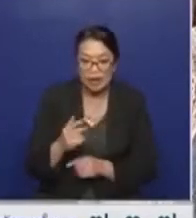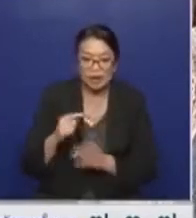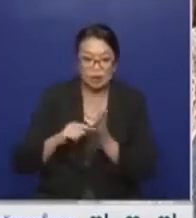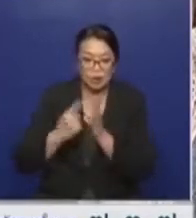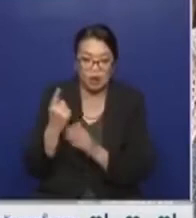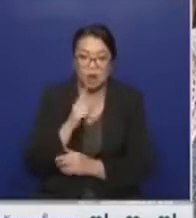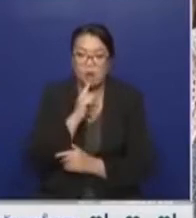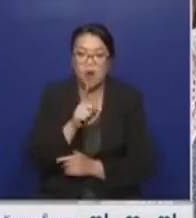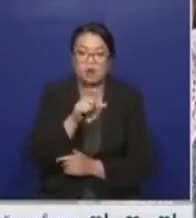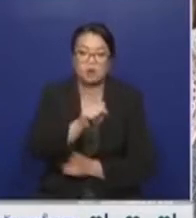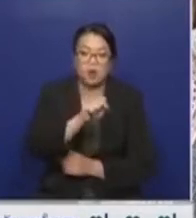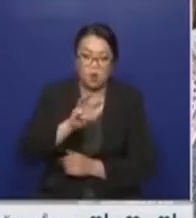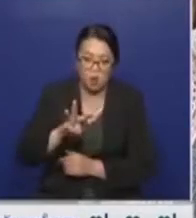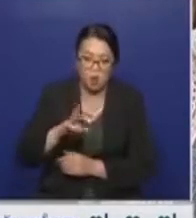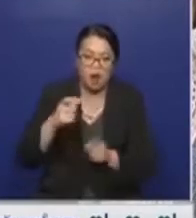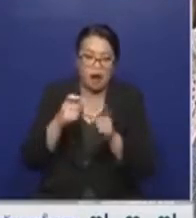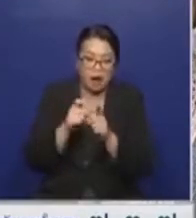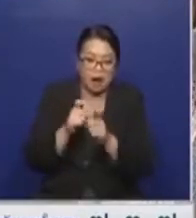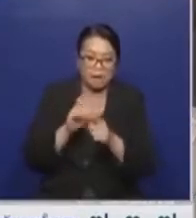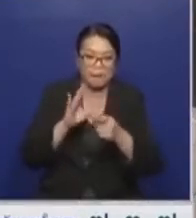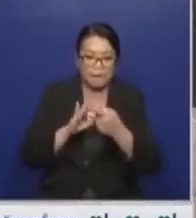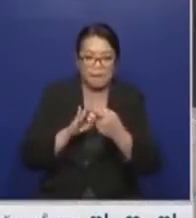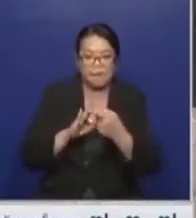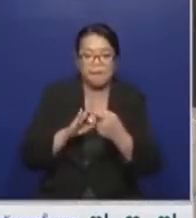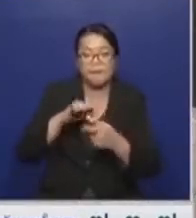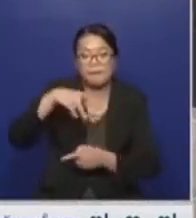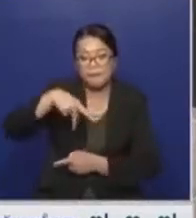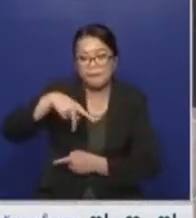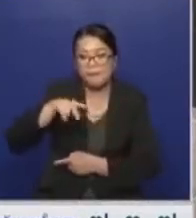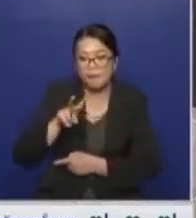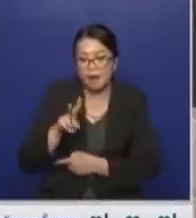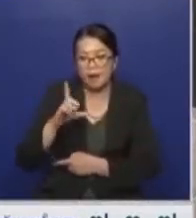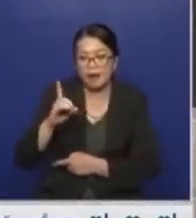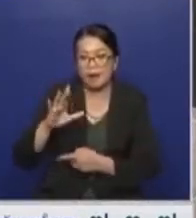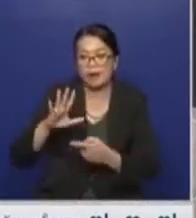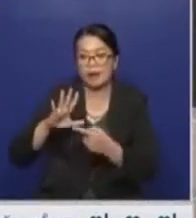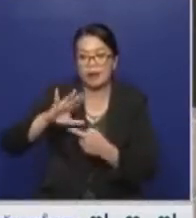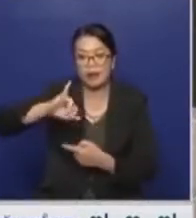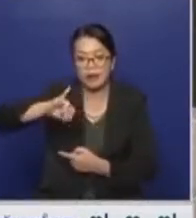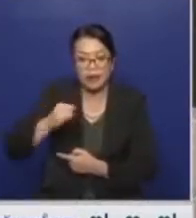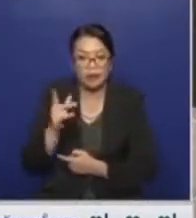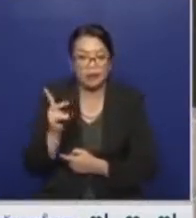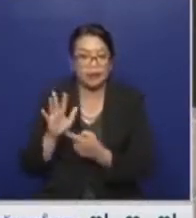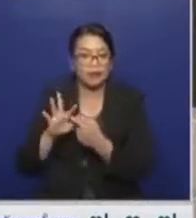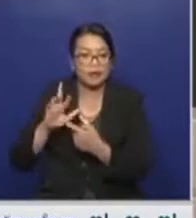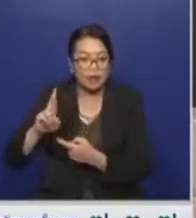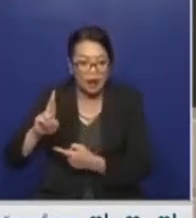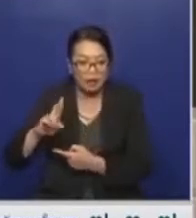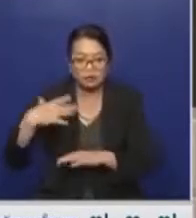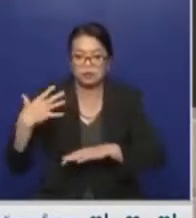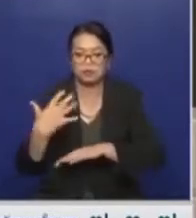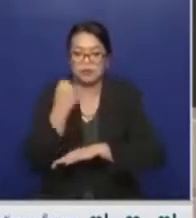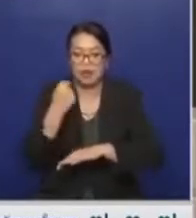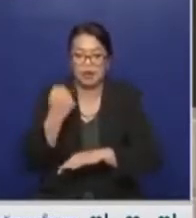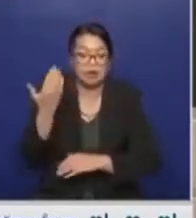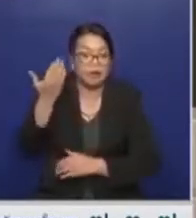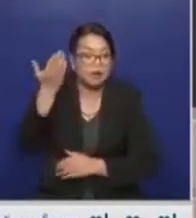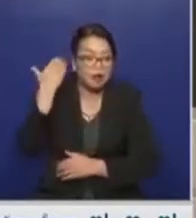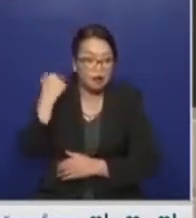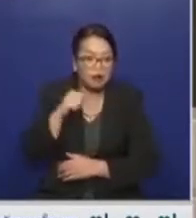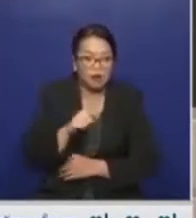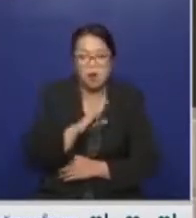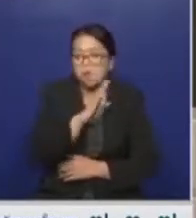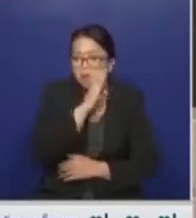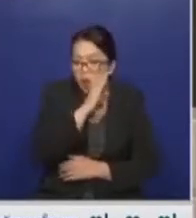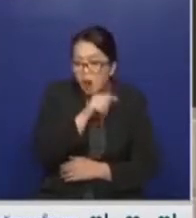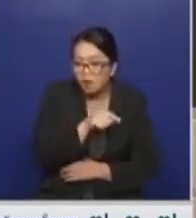วุฒิแต่ว่าน้องก็อธิบายแล้วก็หมายถึงว่าระบบการเมืองที่ว่าประเด็นการรัฐบาลนั้นในอดีตที่ว่านั้นจอมปลอม